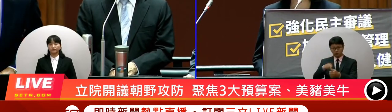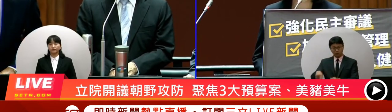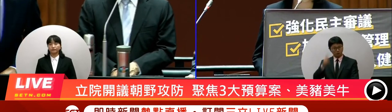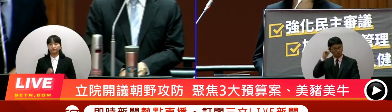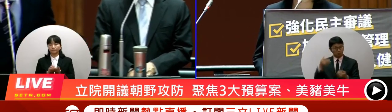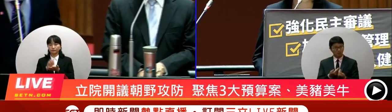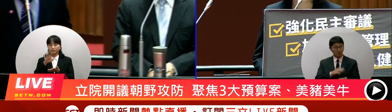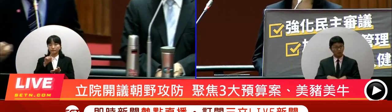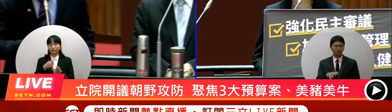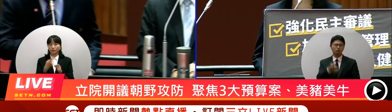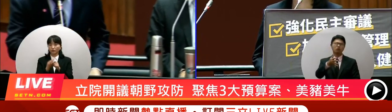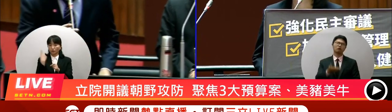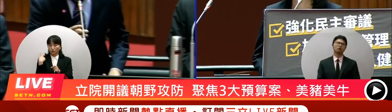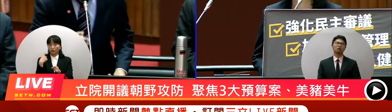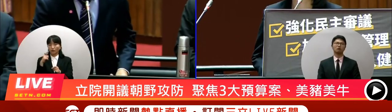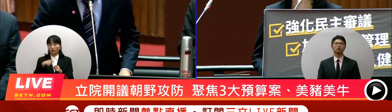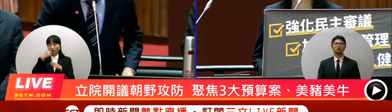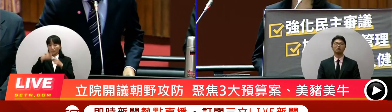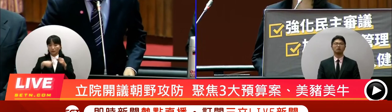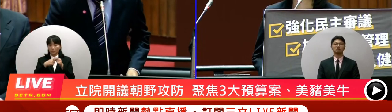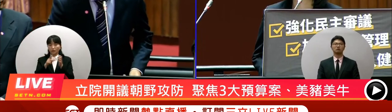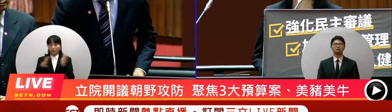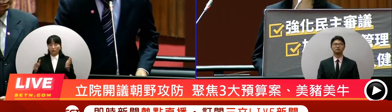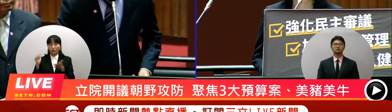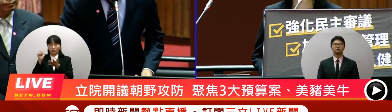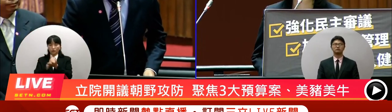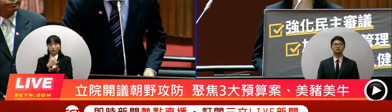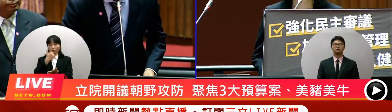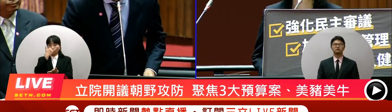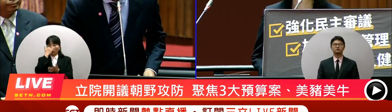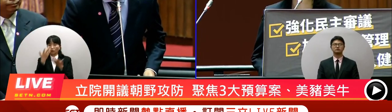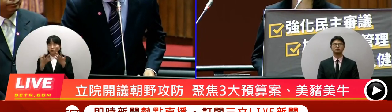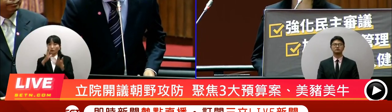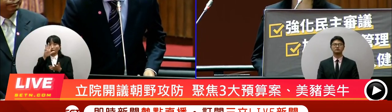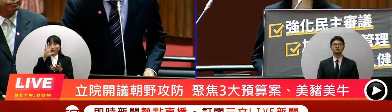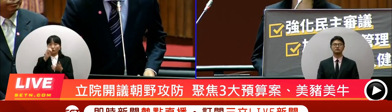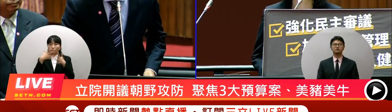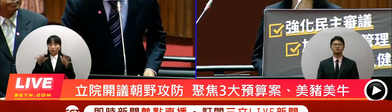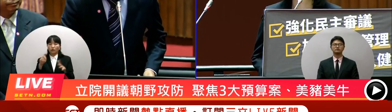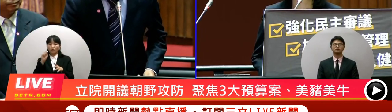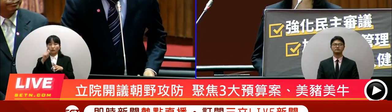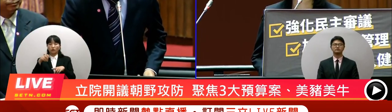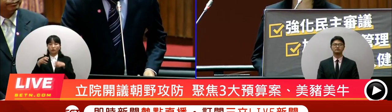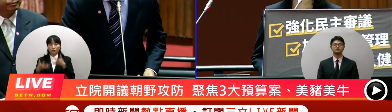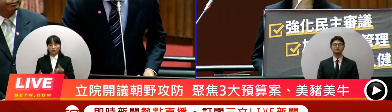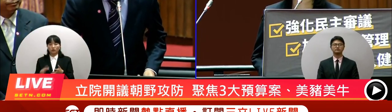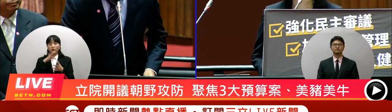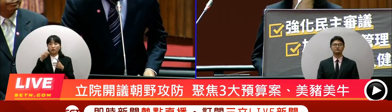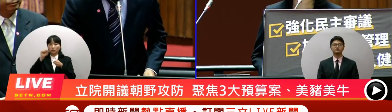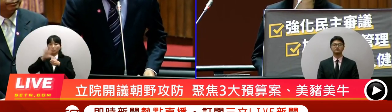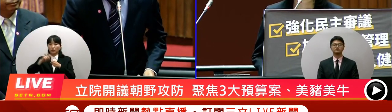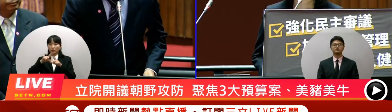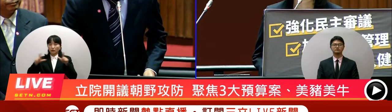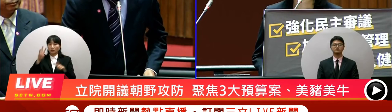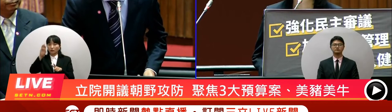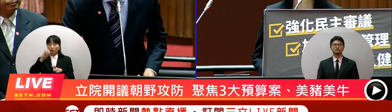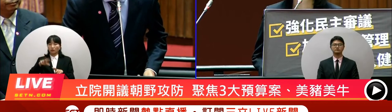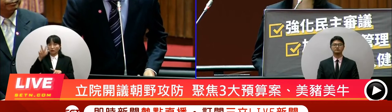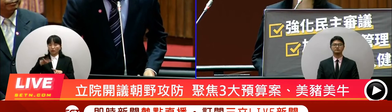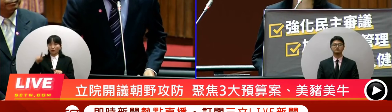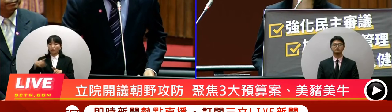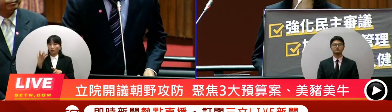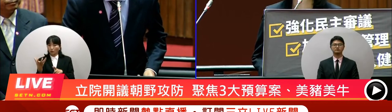告，以去年来讲一整年进口的猪肉大概8万多公吨，其中加拿大37000公吨，加拿大是大